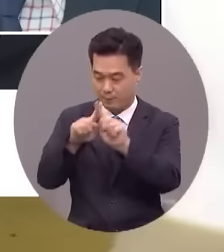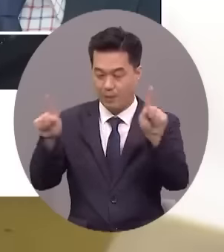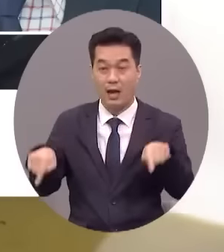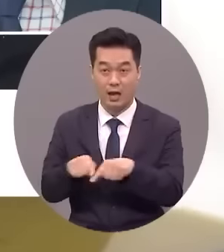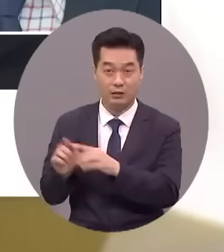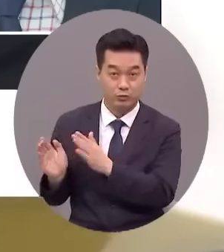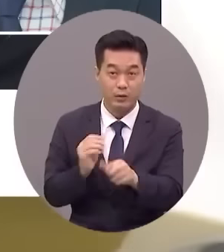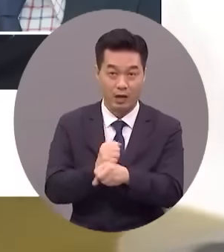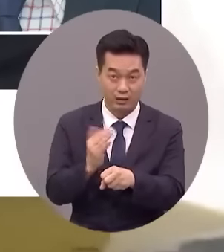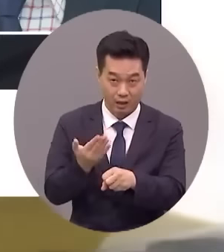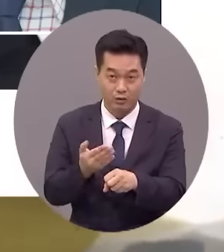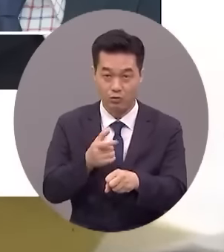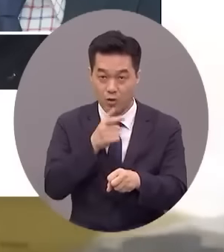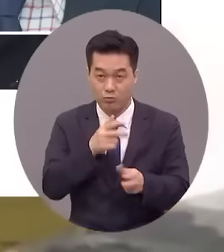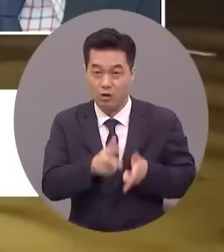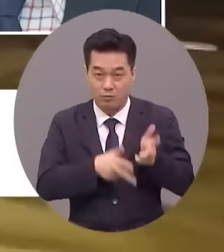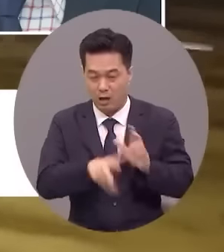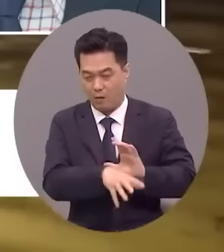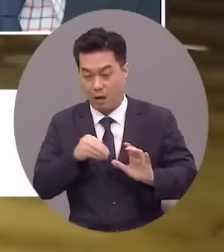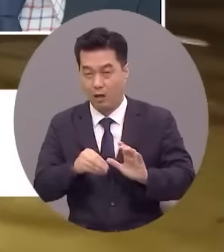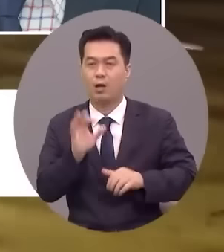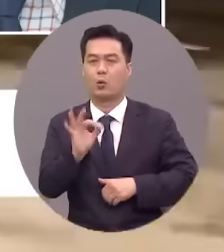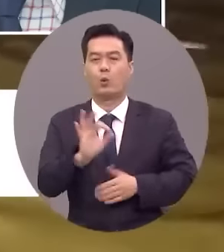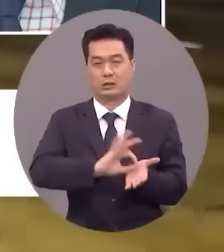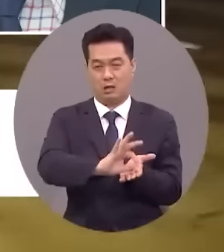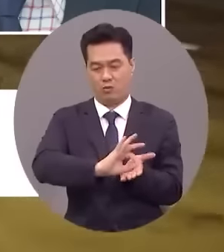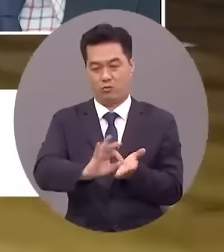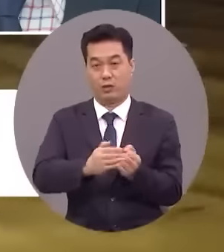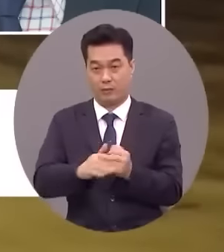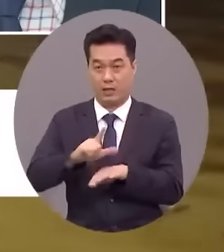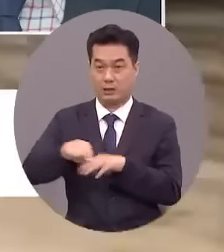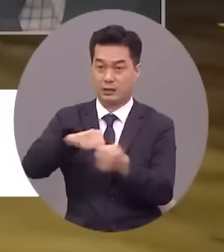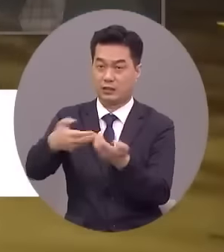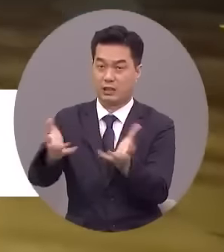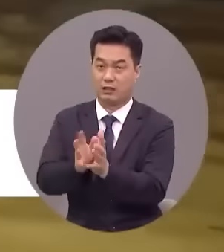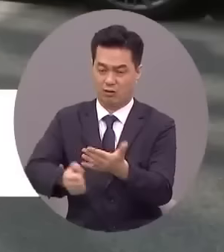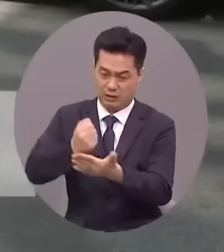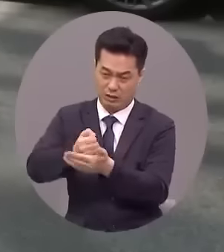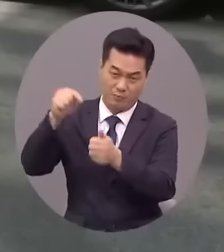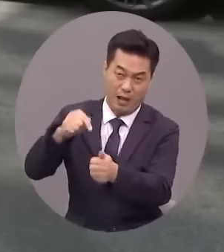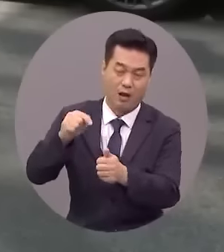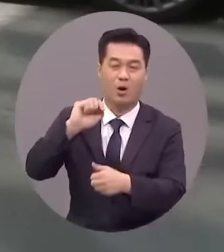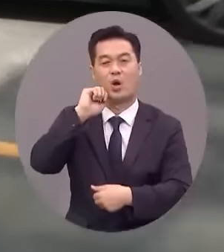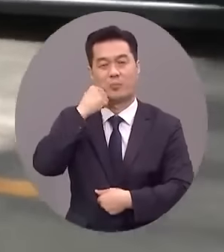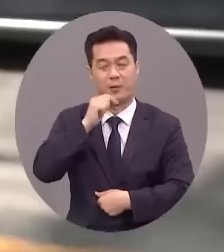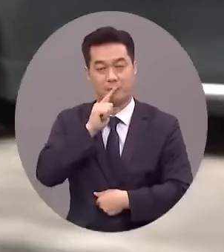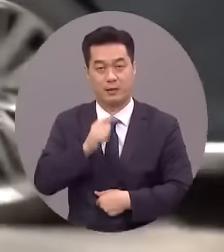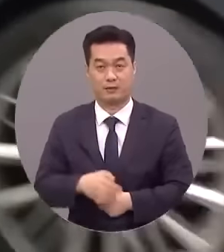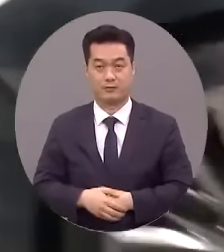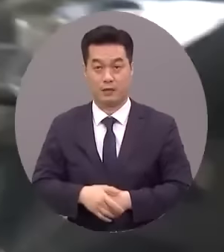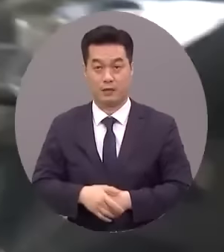이상으로 갖춰야 되고 비용이 들어간다는 것이죠. 지자체에서 지적을 하기 쉽지 않다는 것이죠. 차수판 등을 설치했다 해도